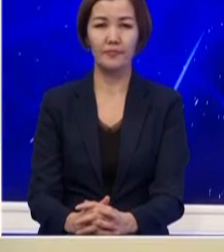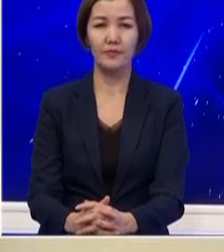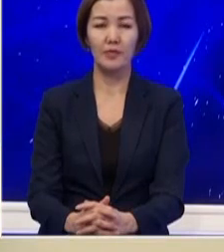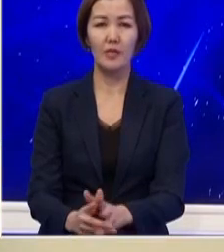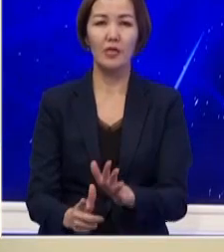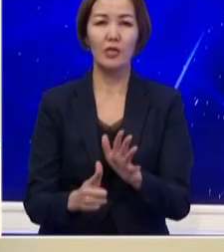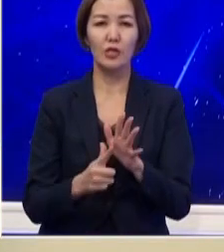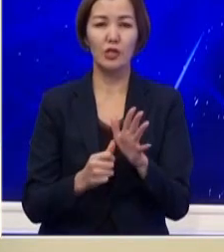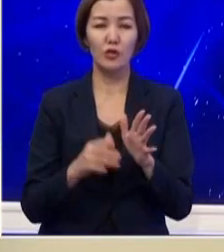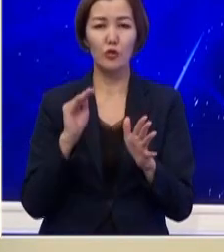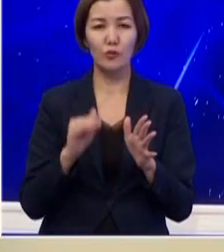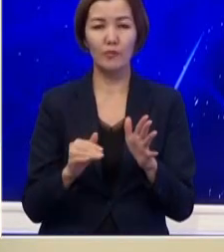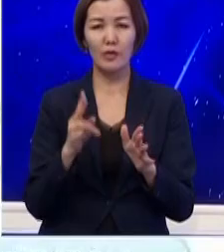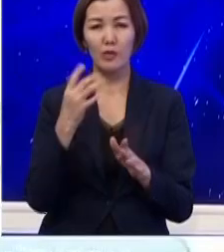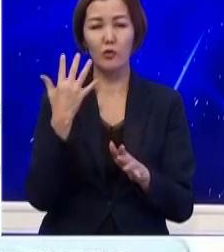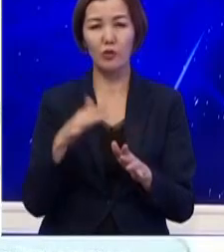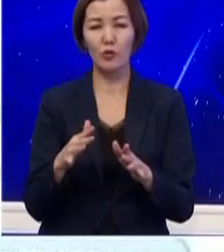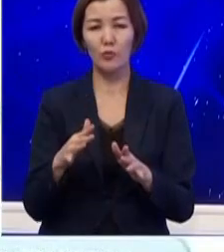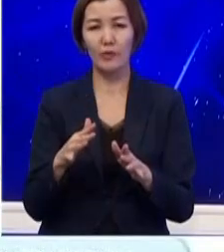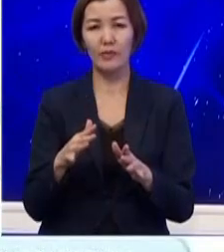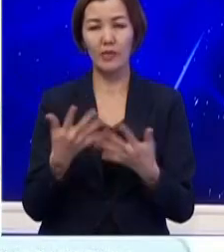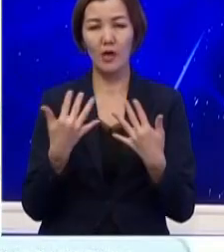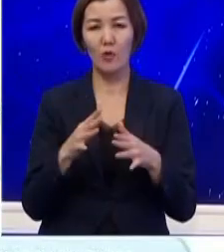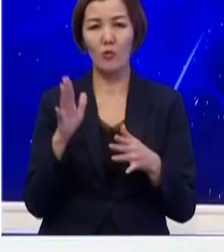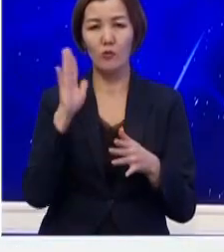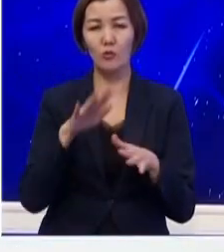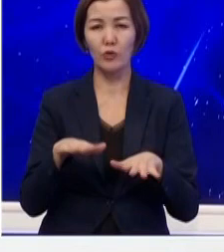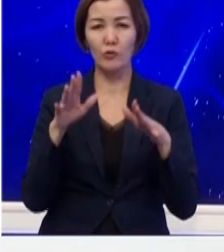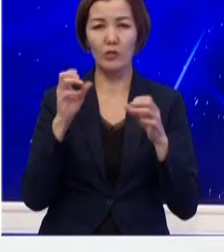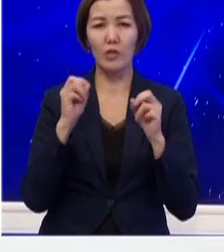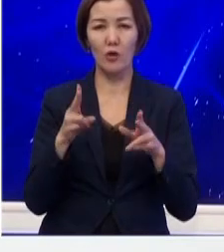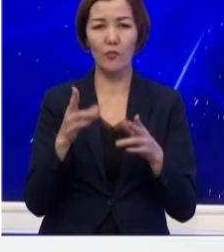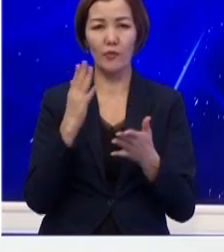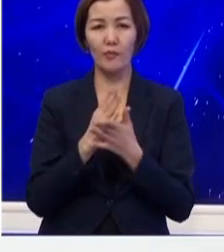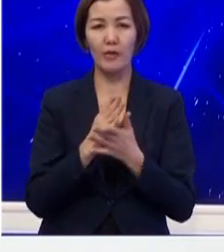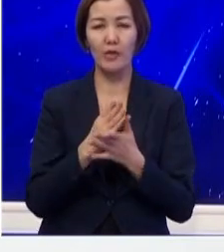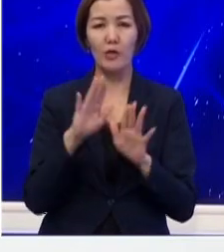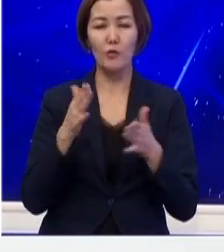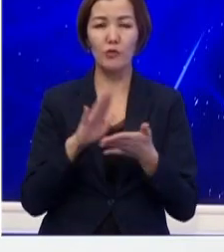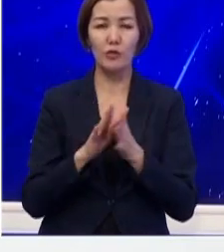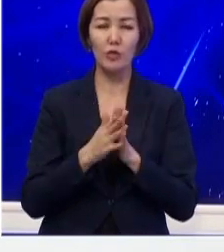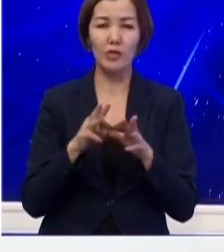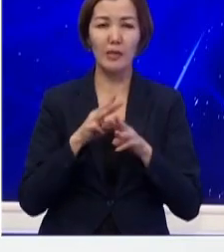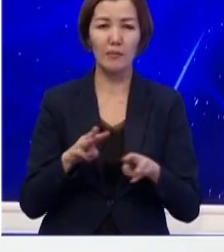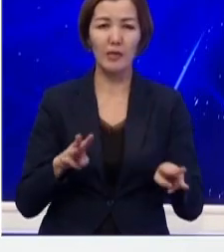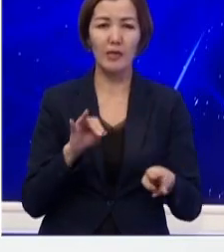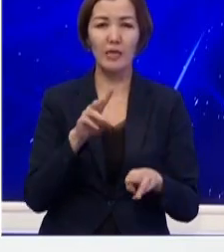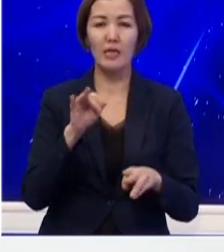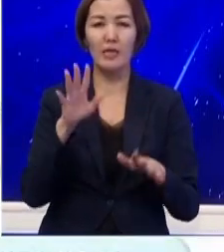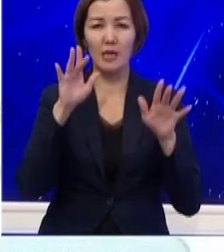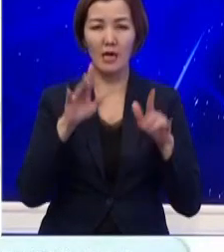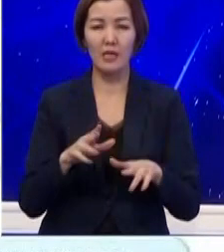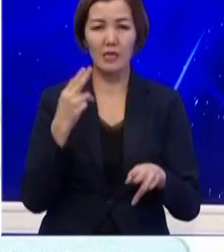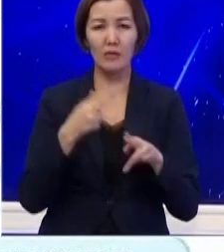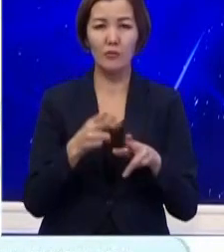700 мың халқы бар 255 ауыл су тасқыны қаупі жоғары аймақта орналасқан. Төтенше жағдай министрі Юрий Ильин қардың көптігі,